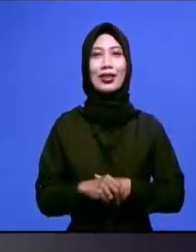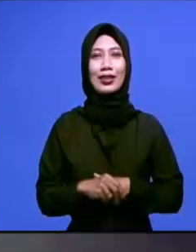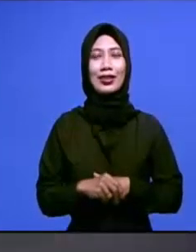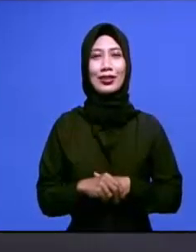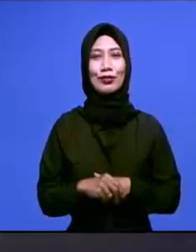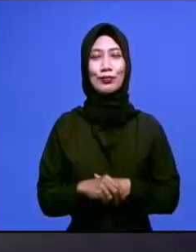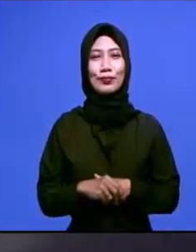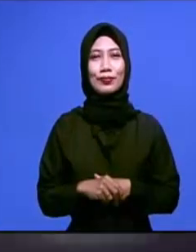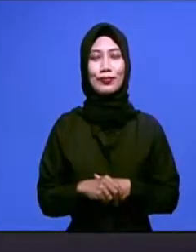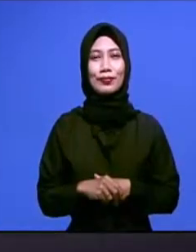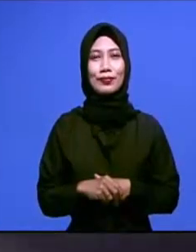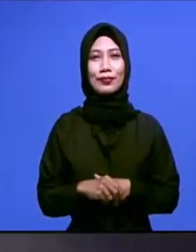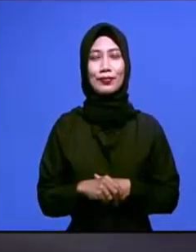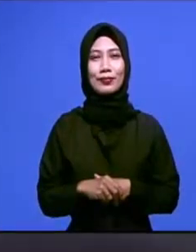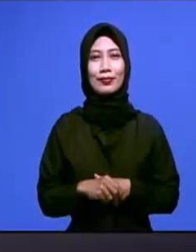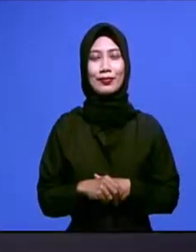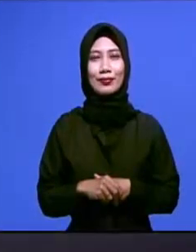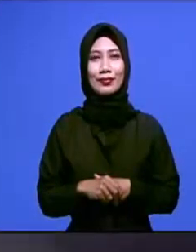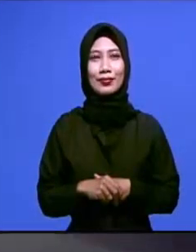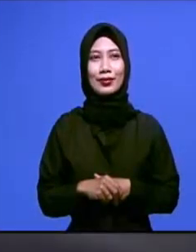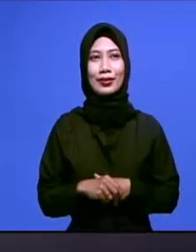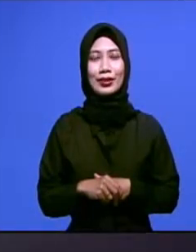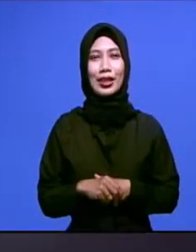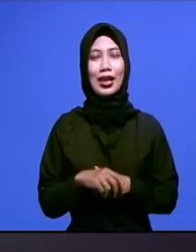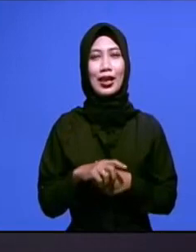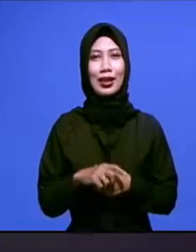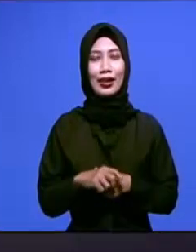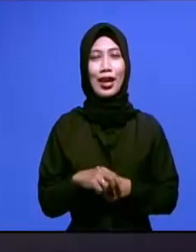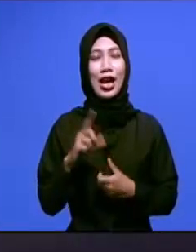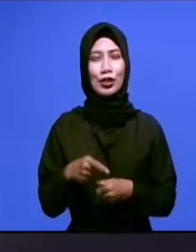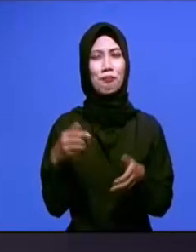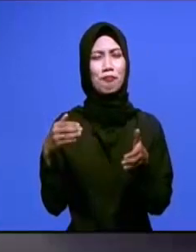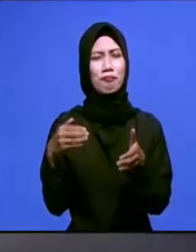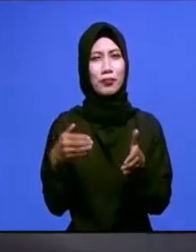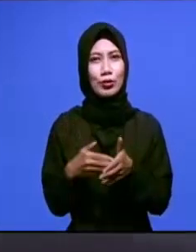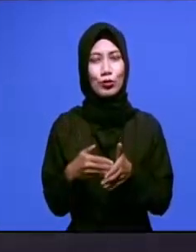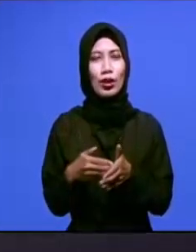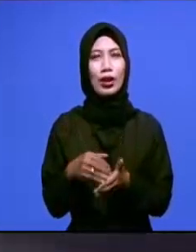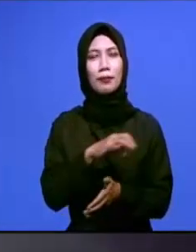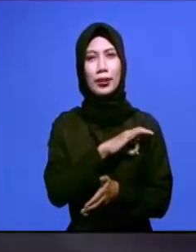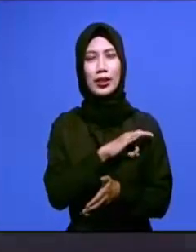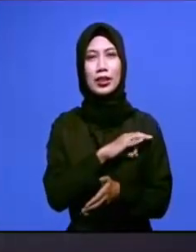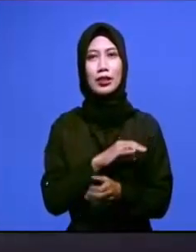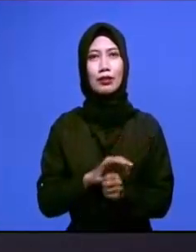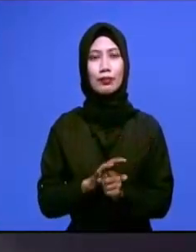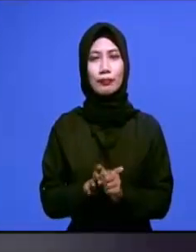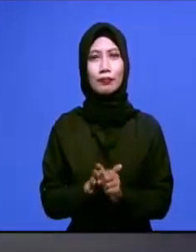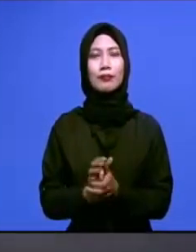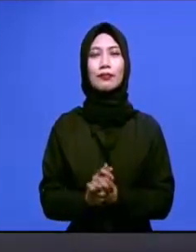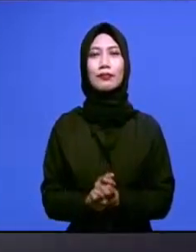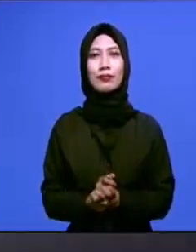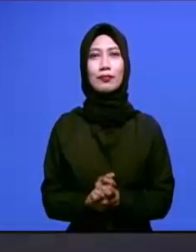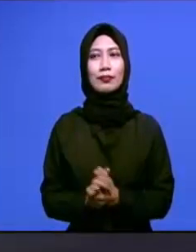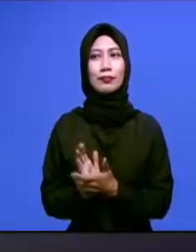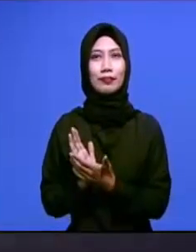today, when we face this unprecedented challenge from the COVID COVID-19 pandemic, we stand together.